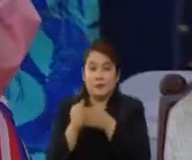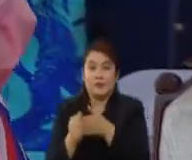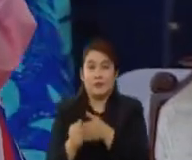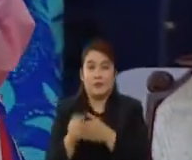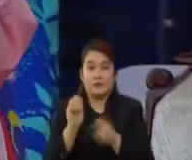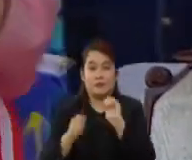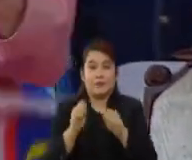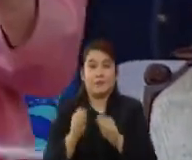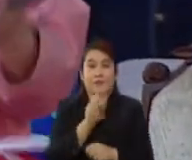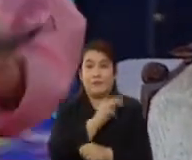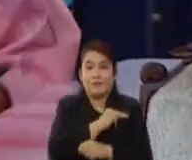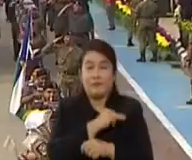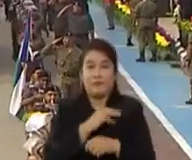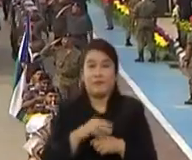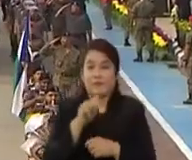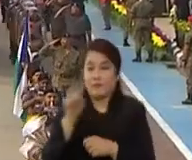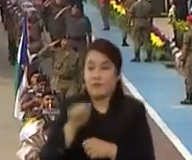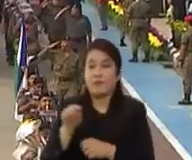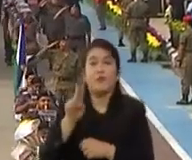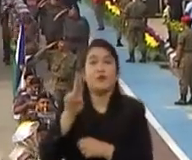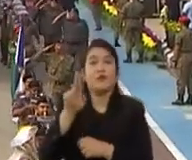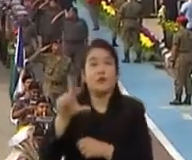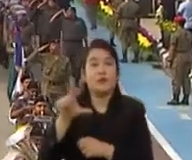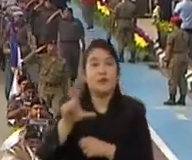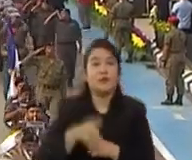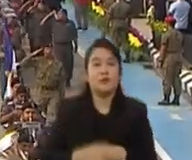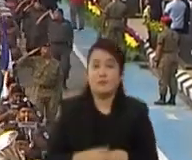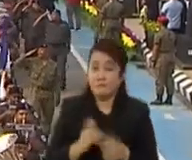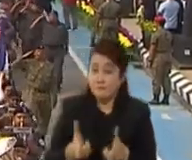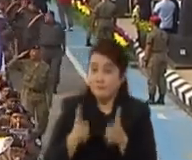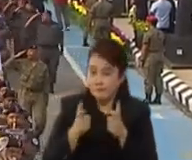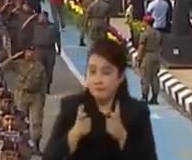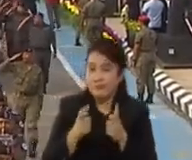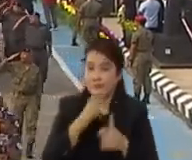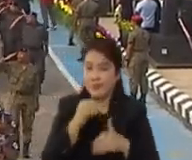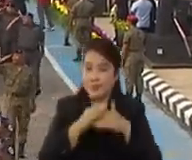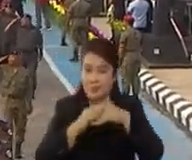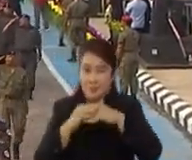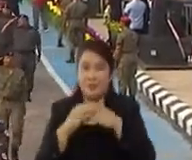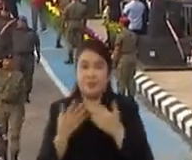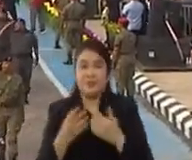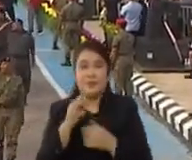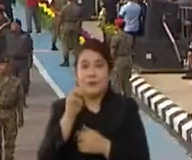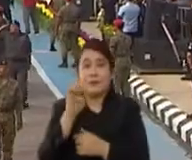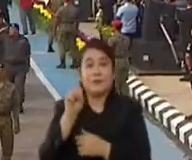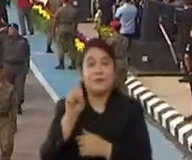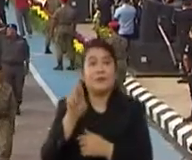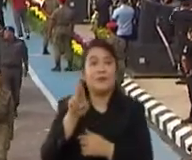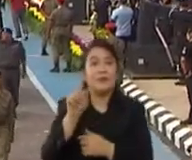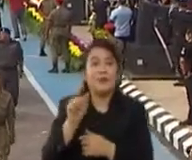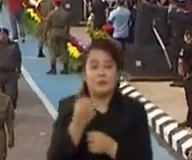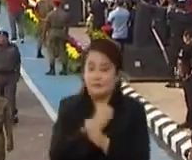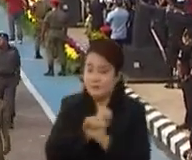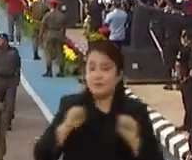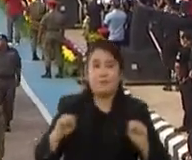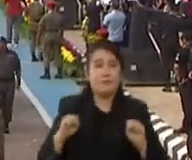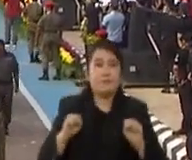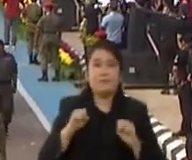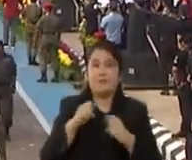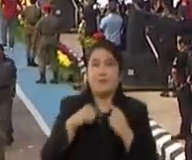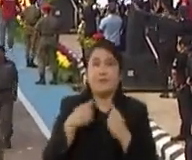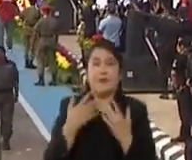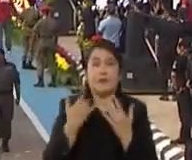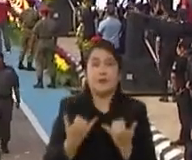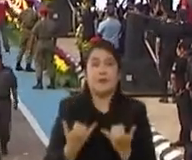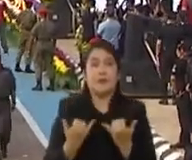Major Muhammad Zul Amin bin Jumain. Cepat dan mesra, siap sedia setiap masa. Segak melangkah